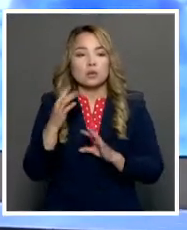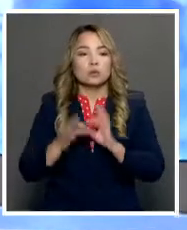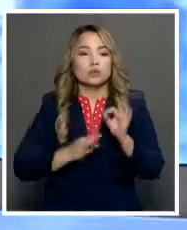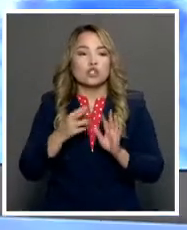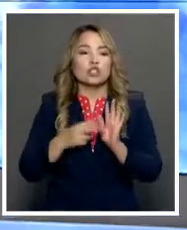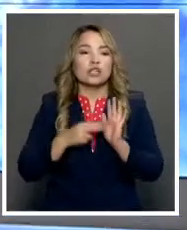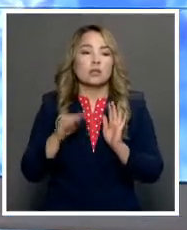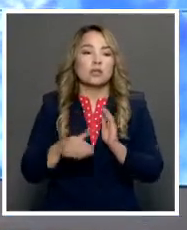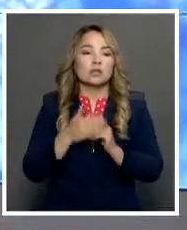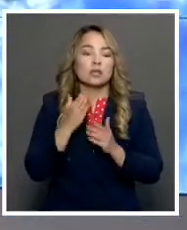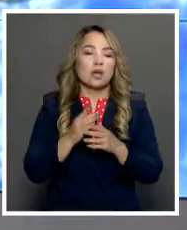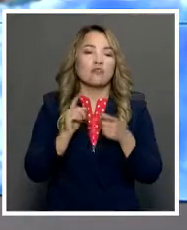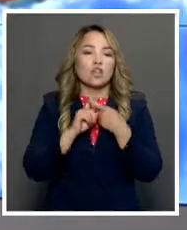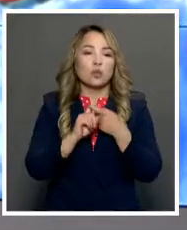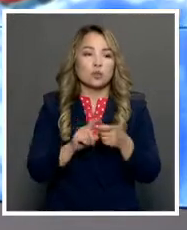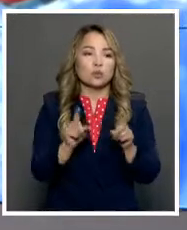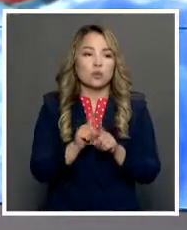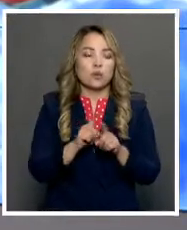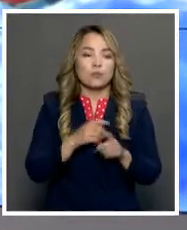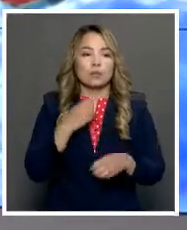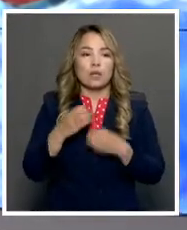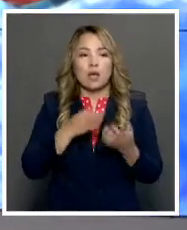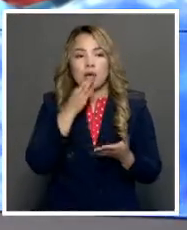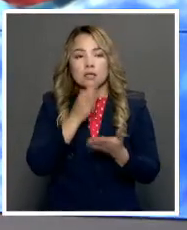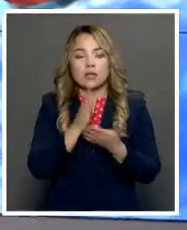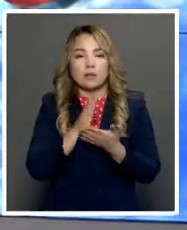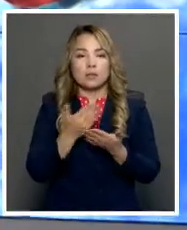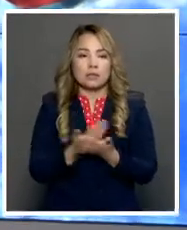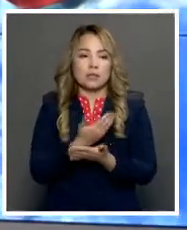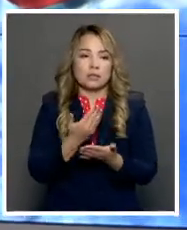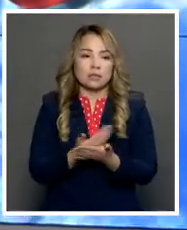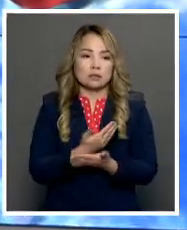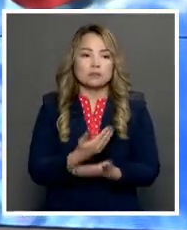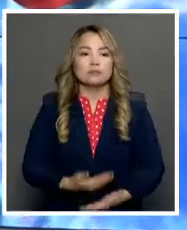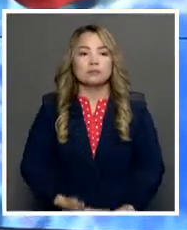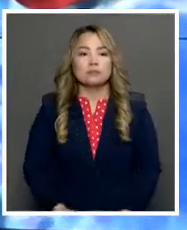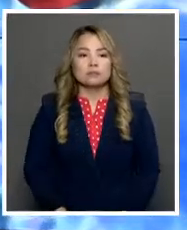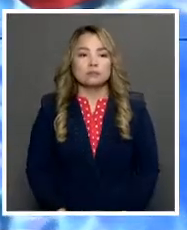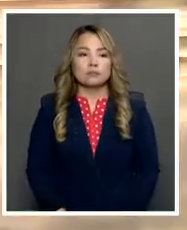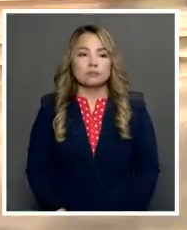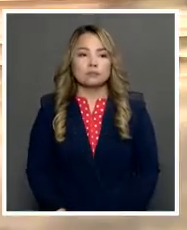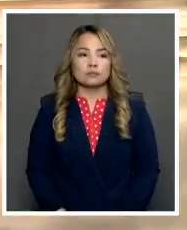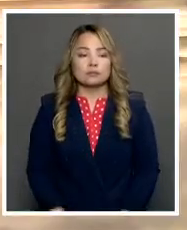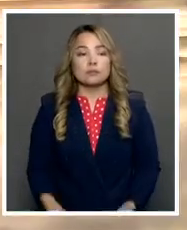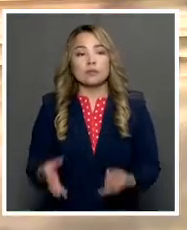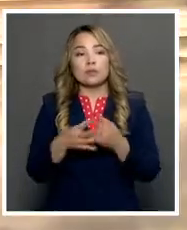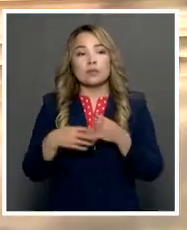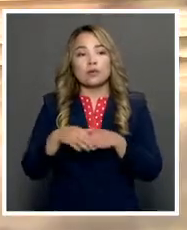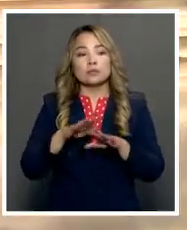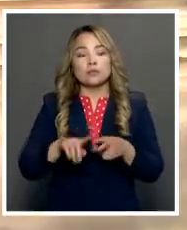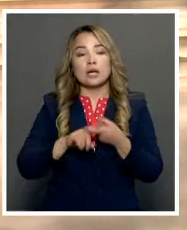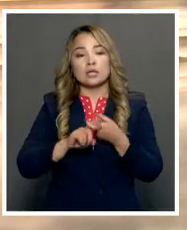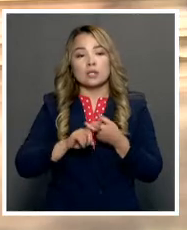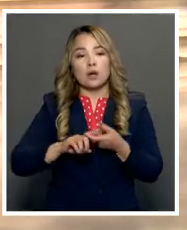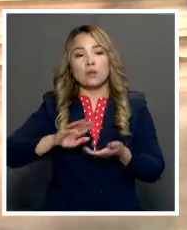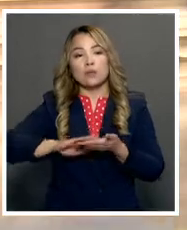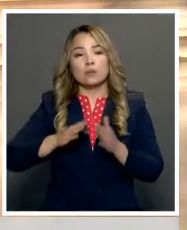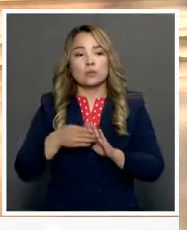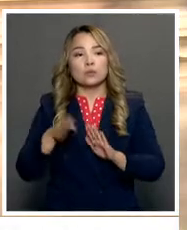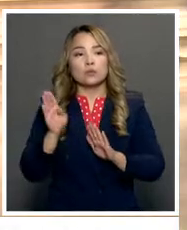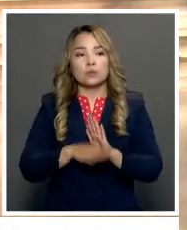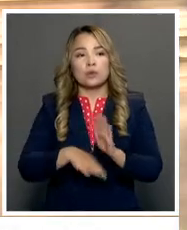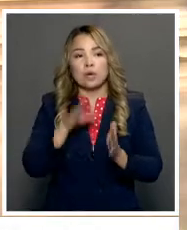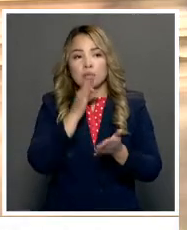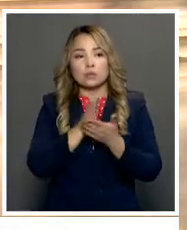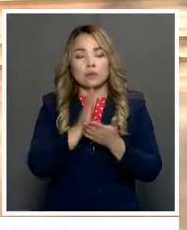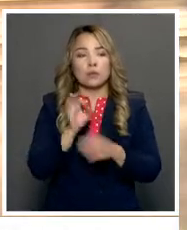7000-ға жуық адам вирус жұқтырады деп болжам жасады. Толығырақ тілшіміз тарқатады. Өңірлердегі эпидемиологиялық ахуал көңіл